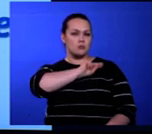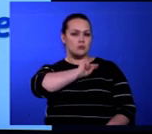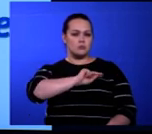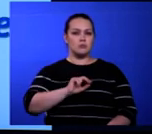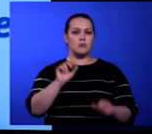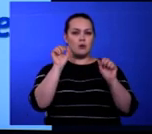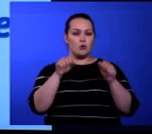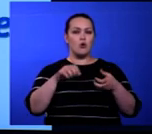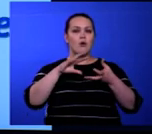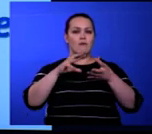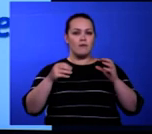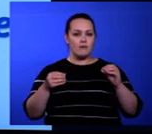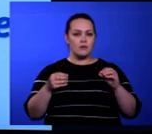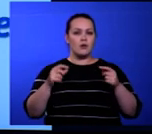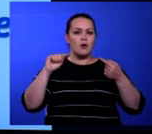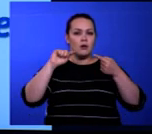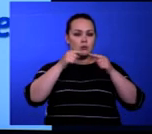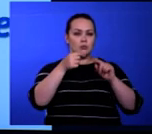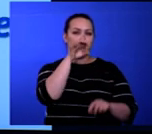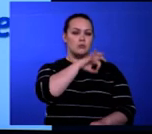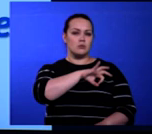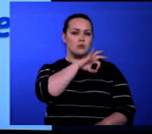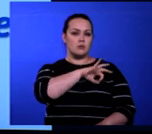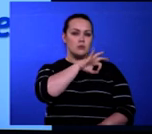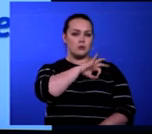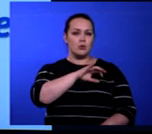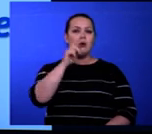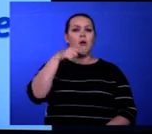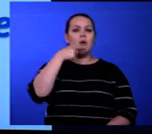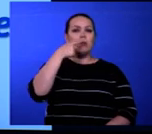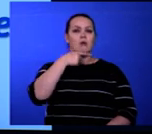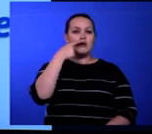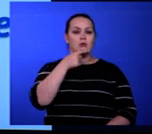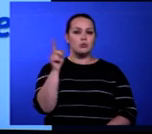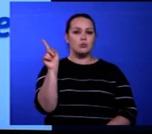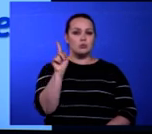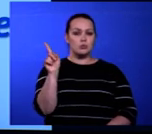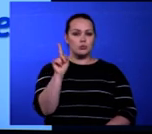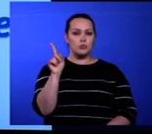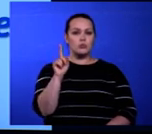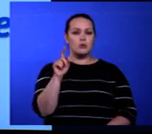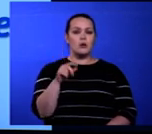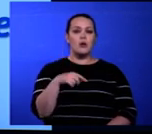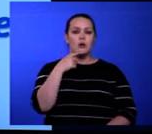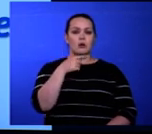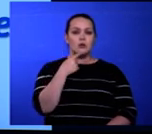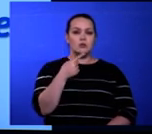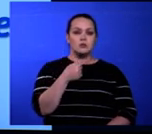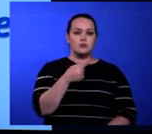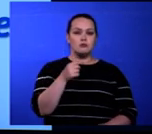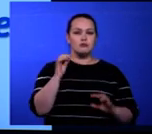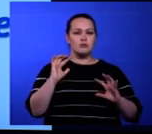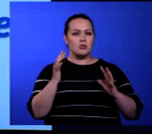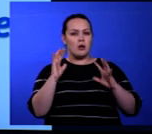можем сделать вывод. Антонимы используются в образной речи для того, чтобы наша речь казалась